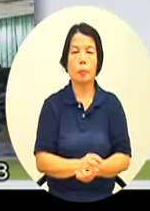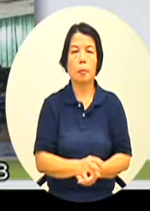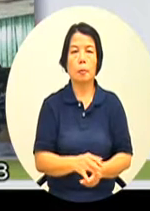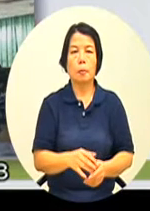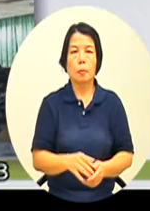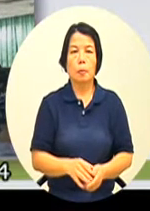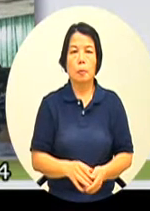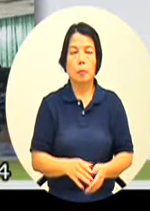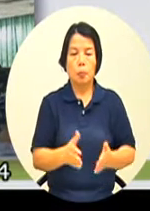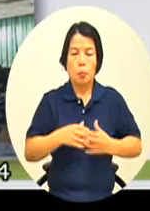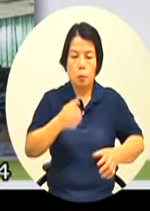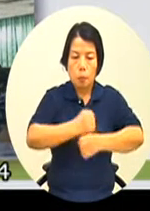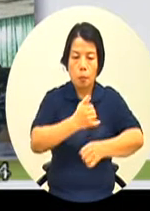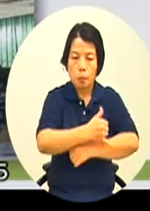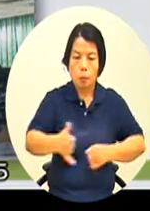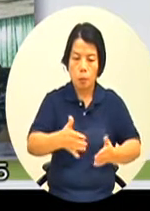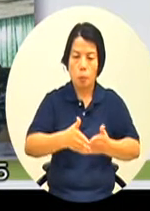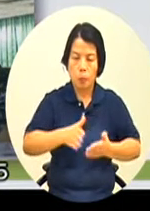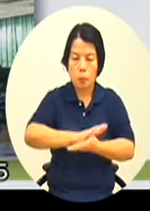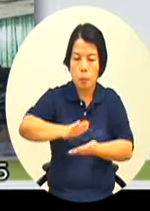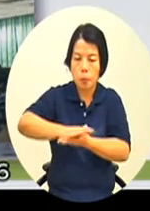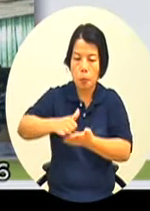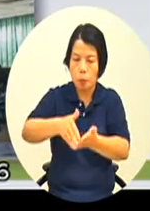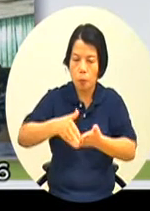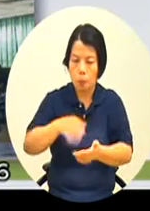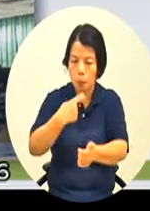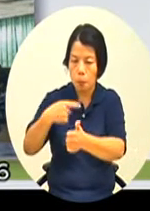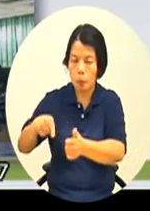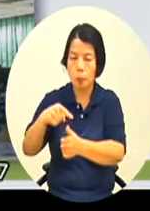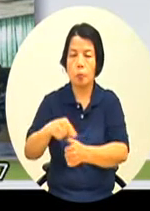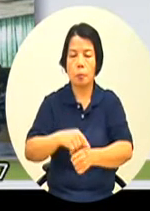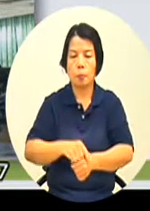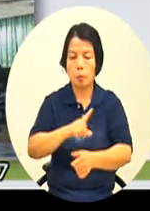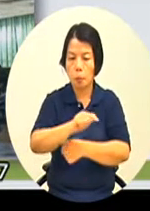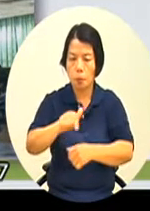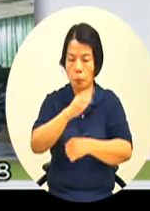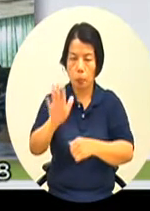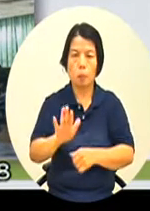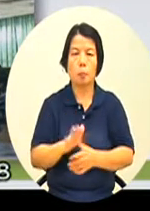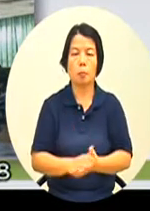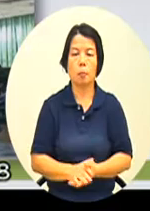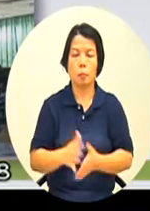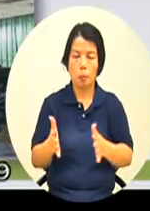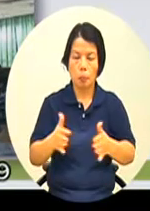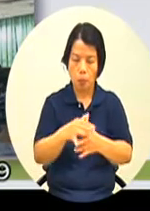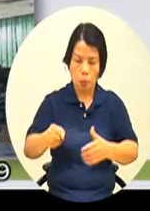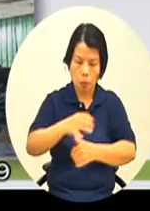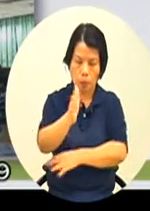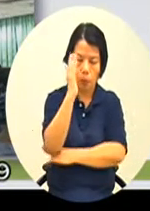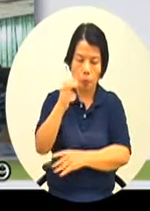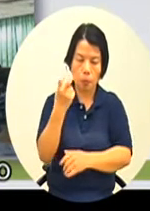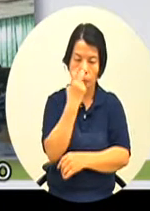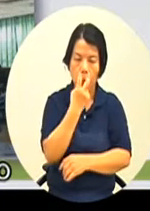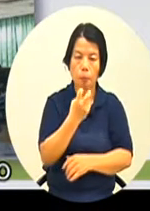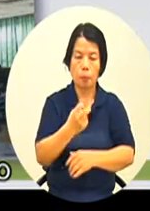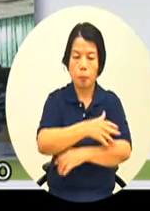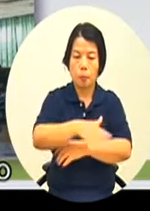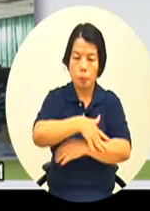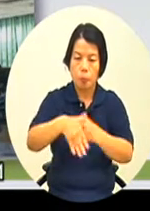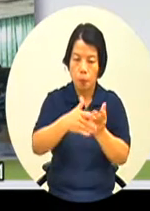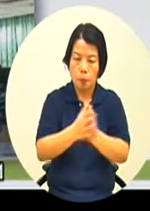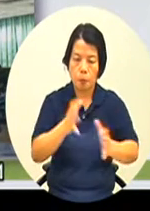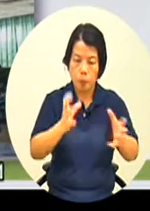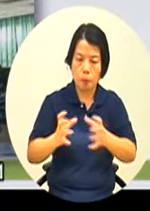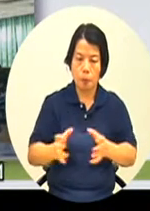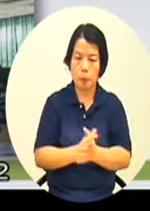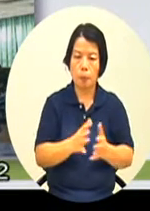员工廉政伦理规范的先导教材，督同所属的机构政风机构，我们来办理廉政伦理规范